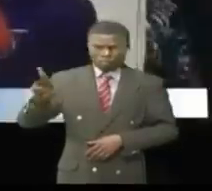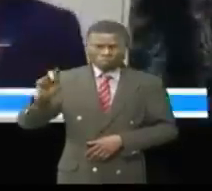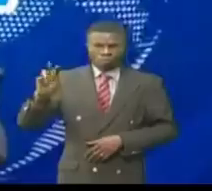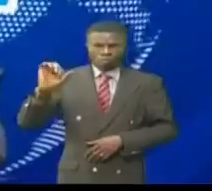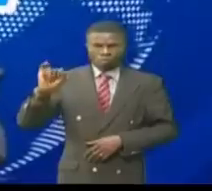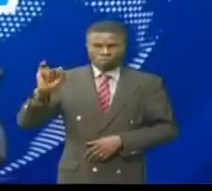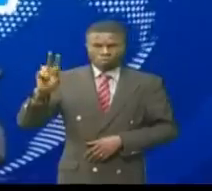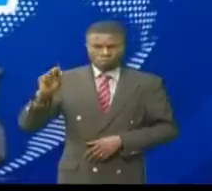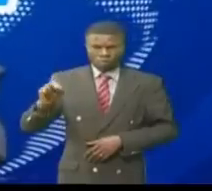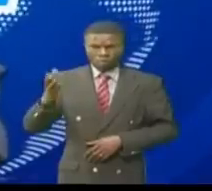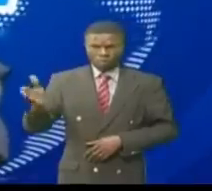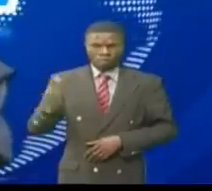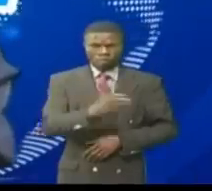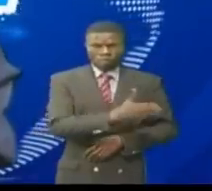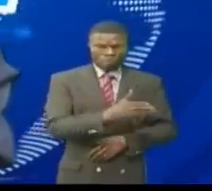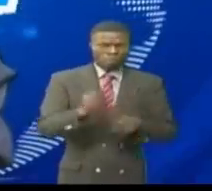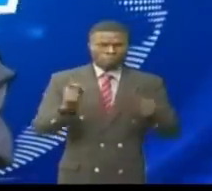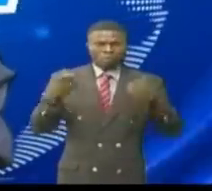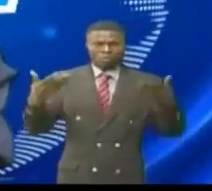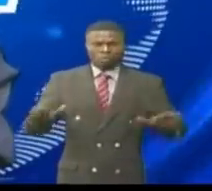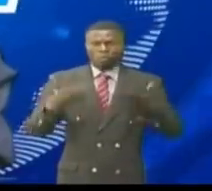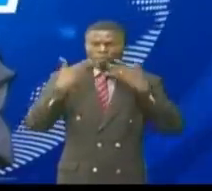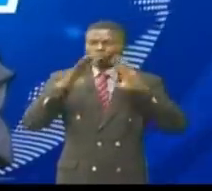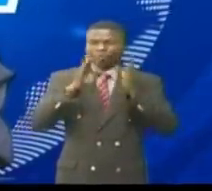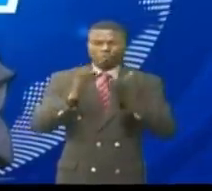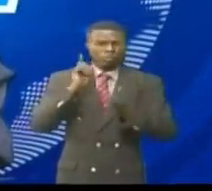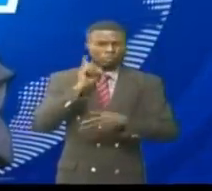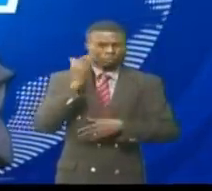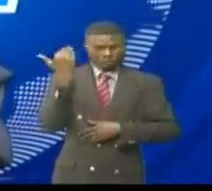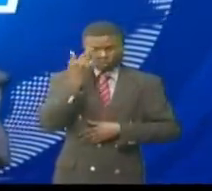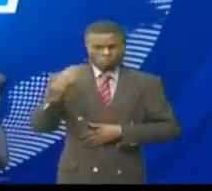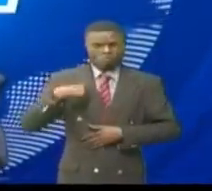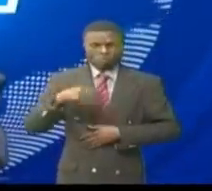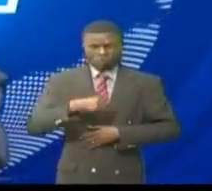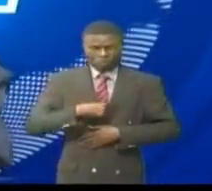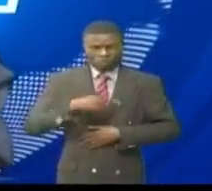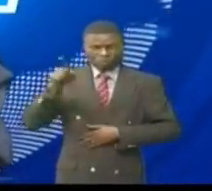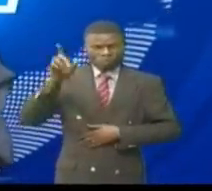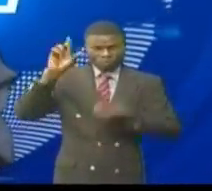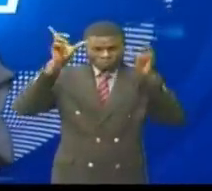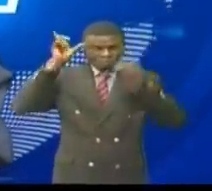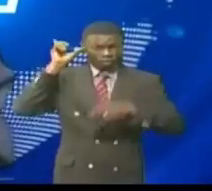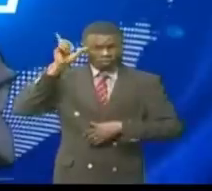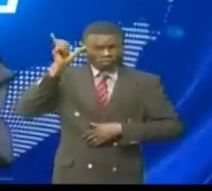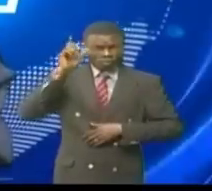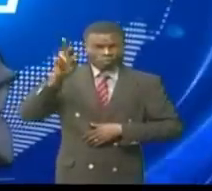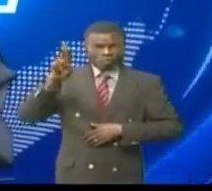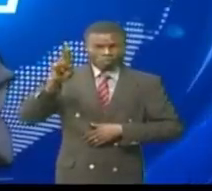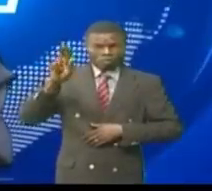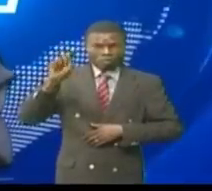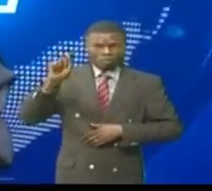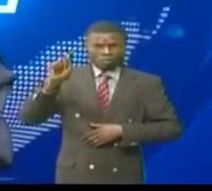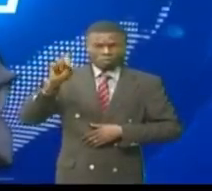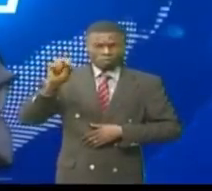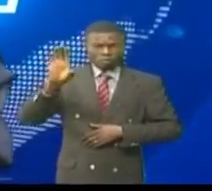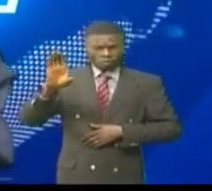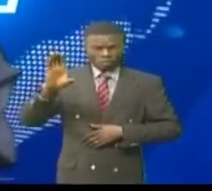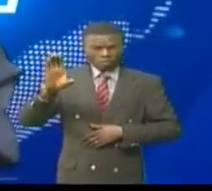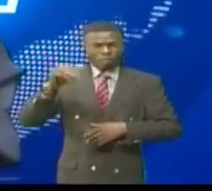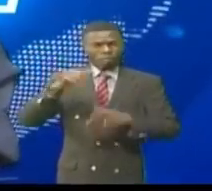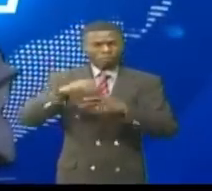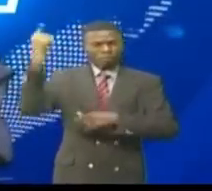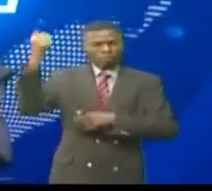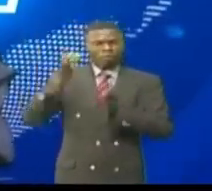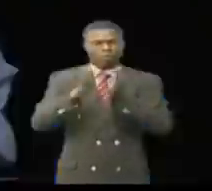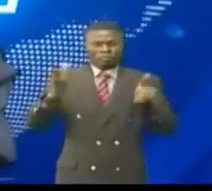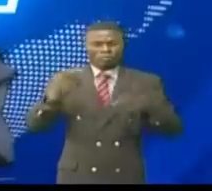Mweka. Fin de ce journal, merci de nous avoir suivis à partir de Lubumbashi sur la Radio-Télévision Nationale à travers cette édition